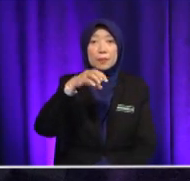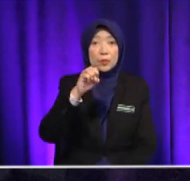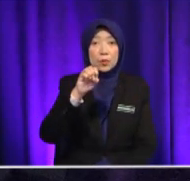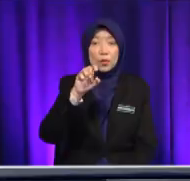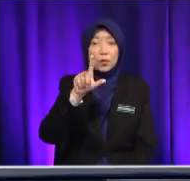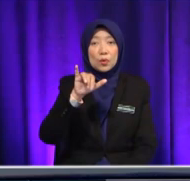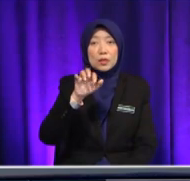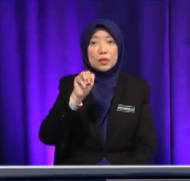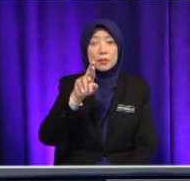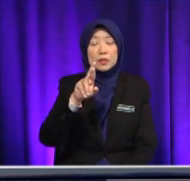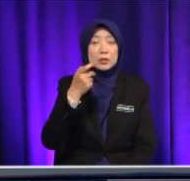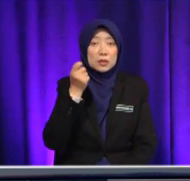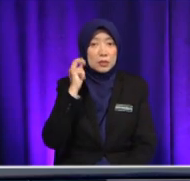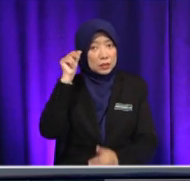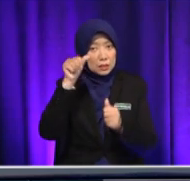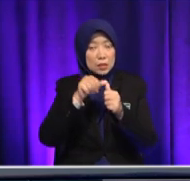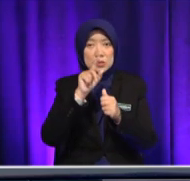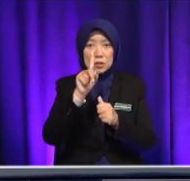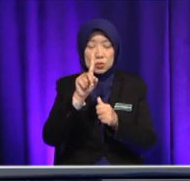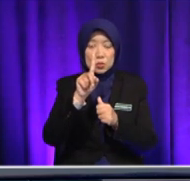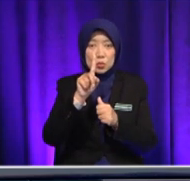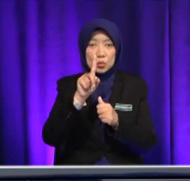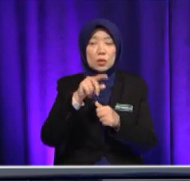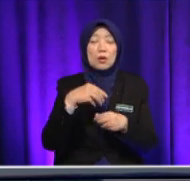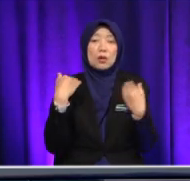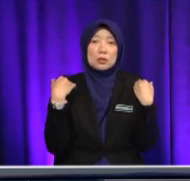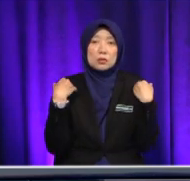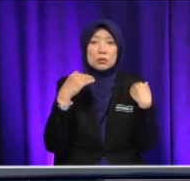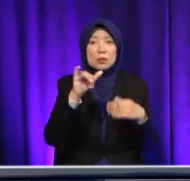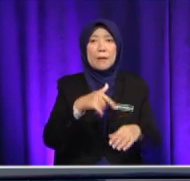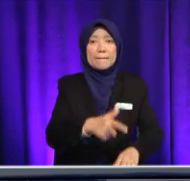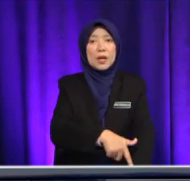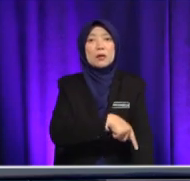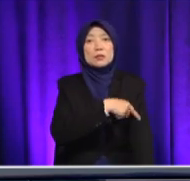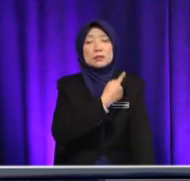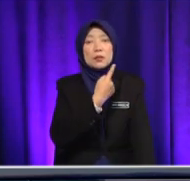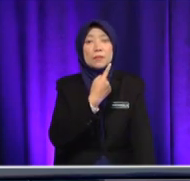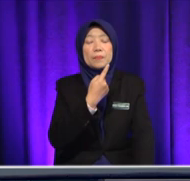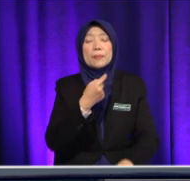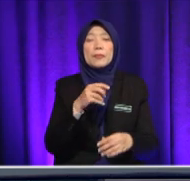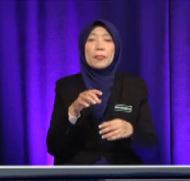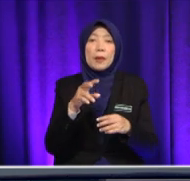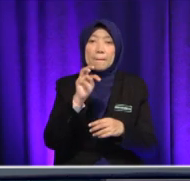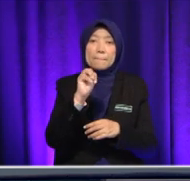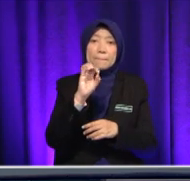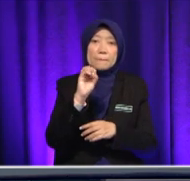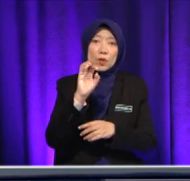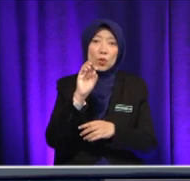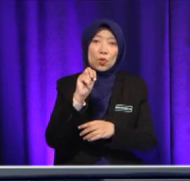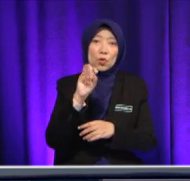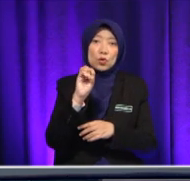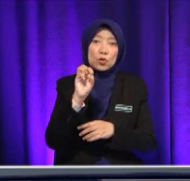bahawa satu polimer mempunyai satu rantai yang panjang, ia terdiri daripada monomer dan kita